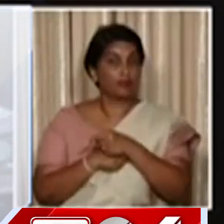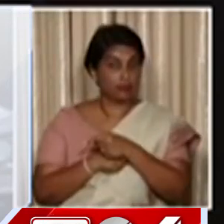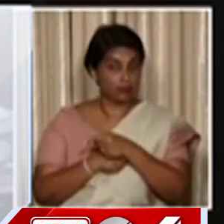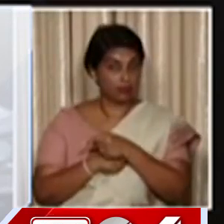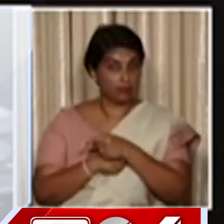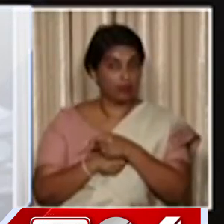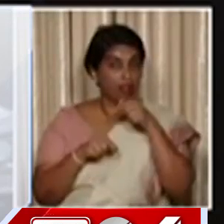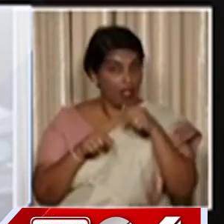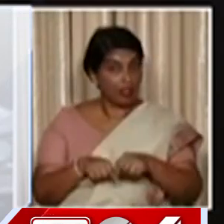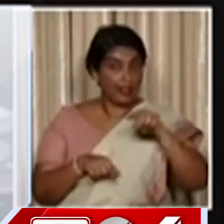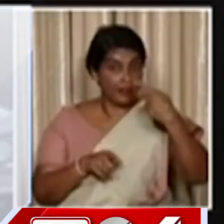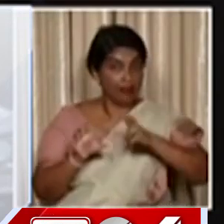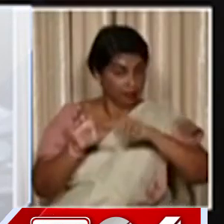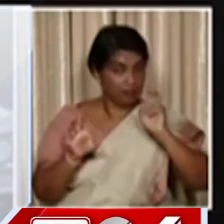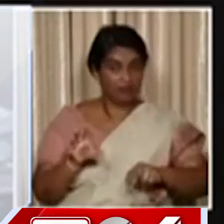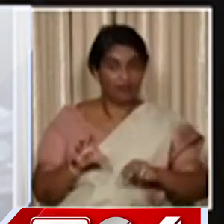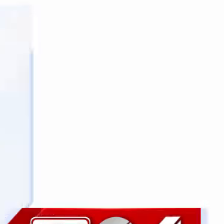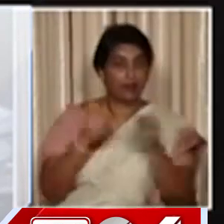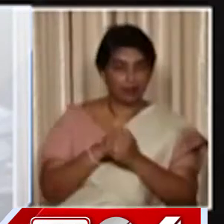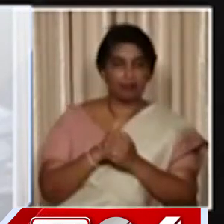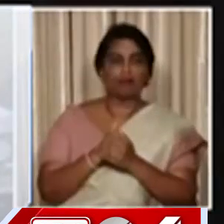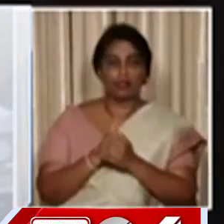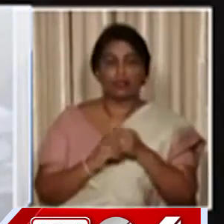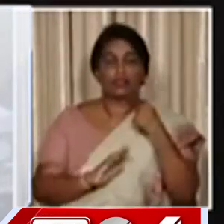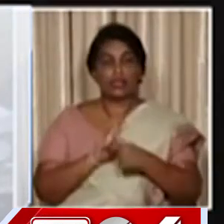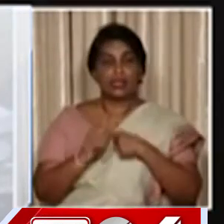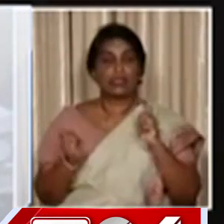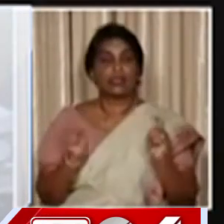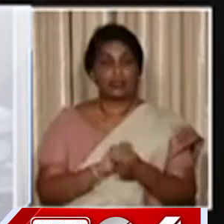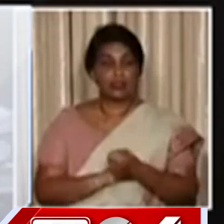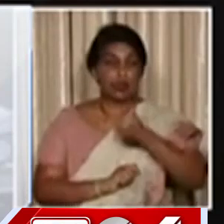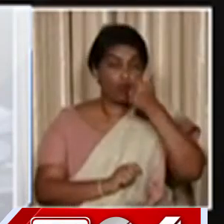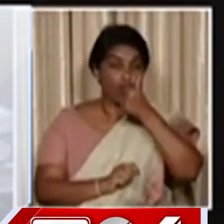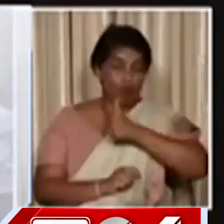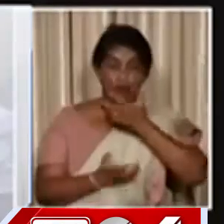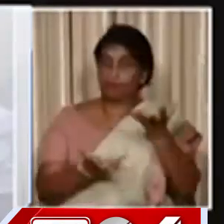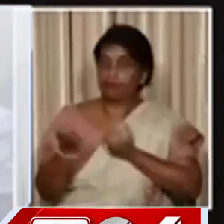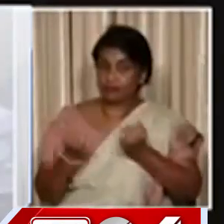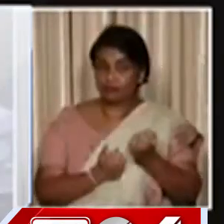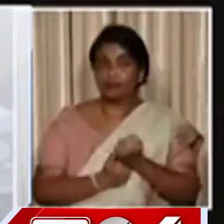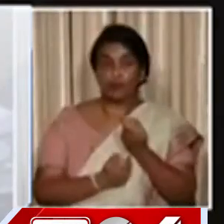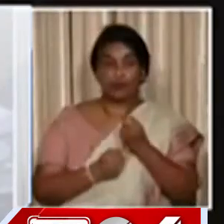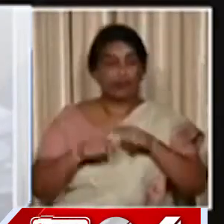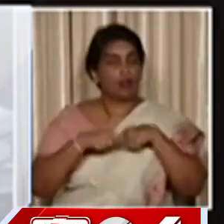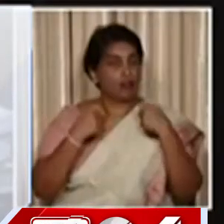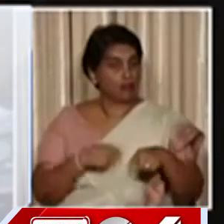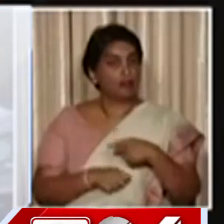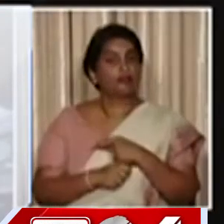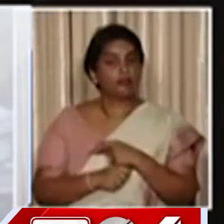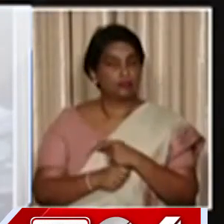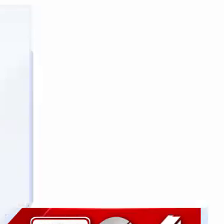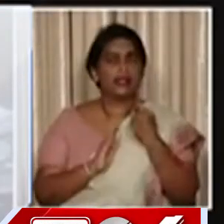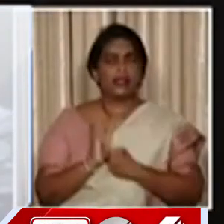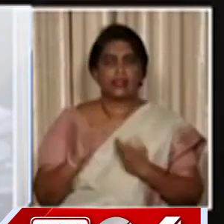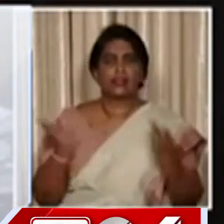කල්ලිය අද හෝ හෙට ඉවත් වෙයි කියලා ඒගොල්ලෝ ඉවත් වෙන්නේ නැහැ ශ්‍රී ලංකා ක්‍රිකට් එකෙන් හොඳට කනවනම් හොඳට සල්ලි විනාශ කරනවා නම් මොකද